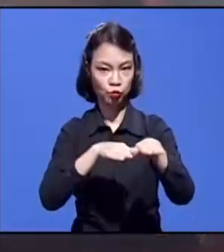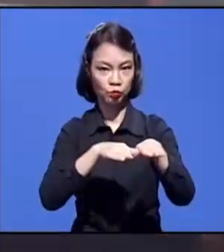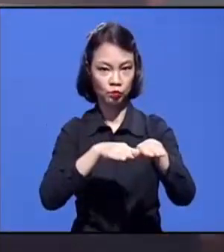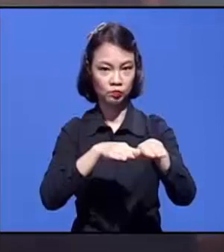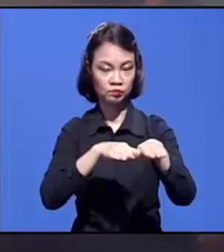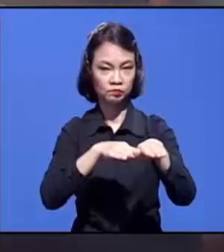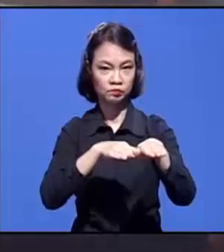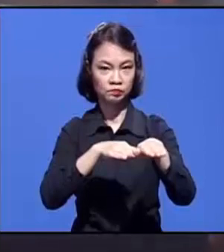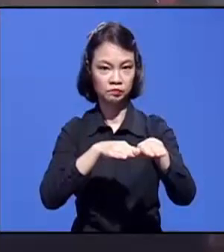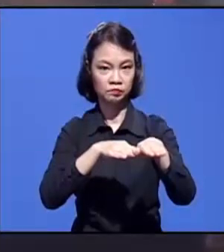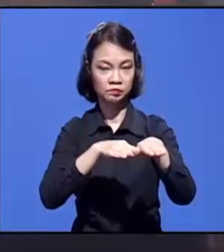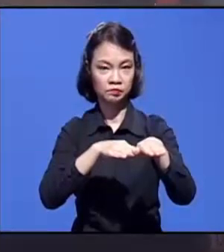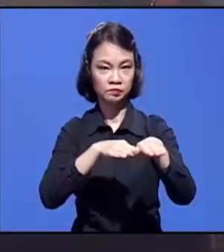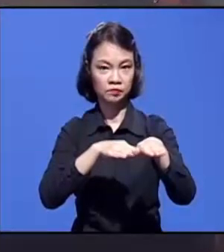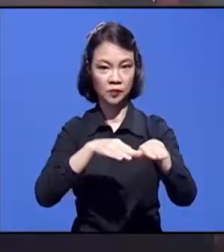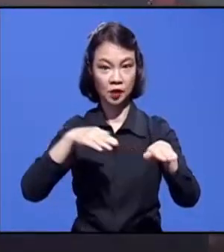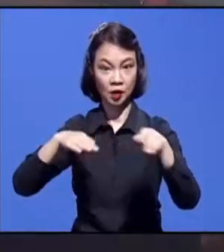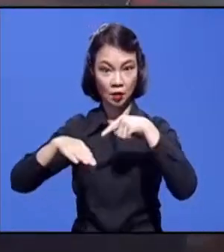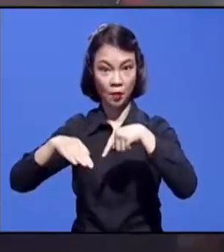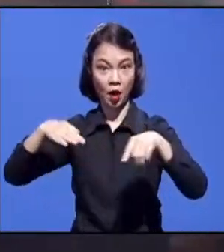Lalu datang yang mobil hitam.